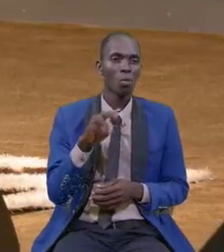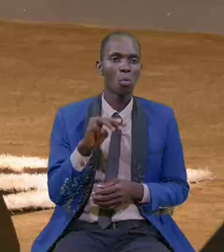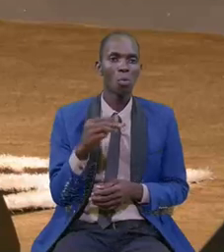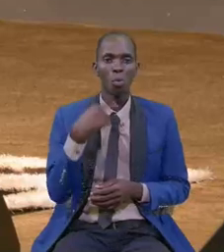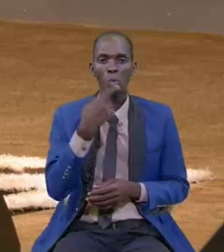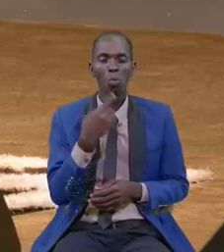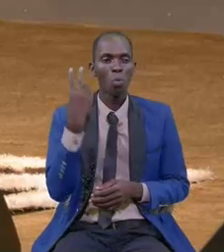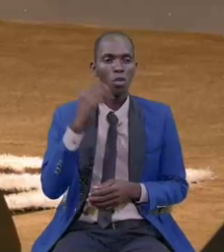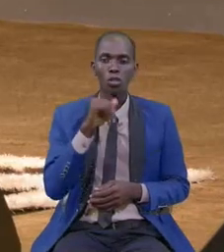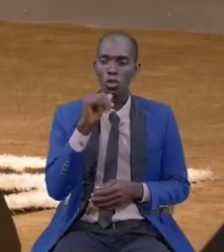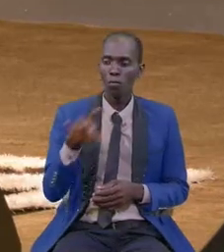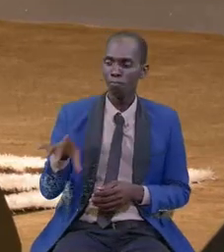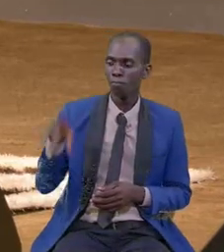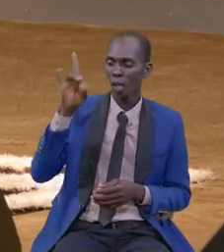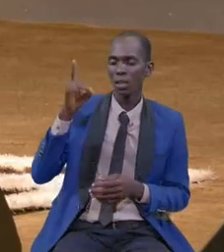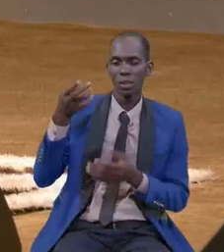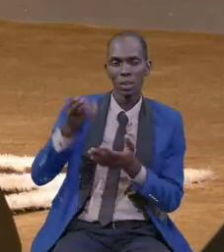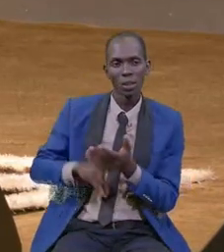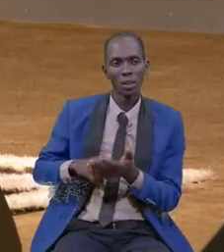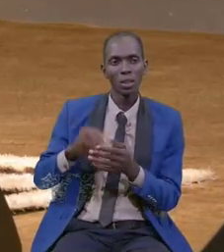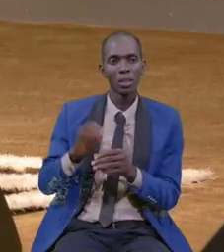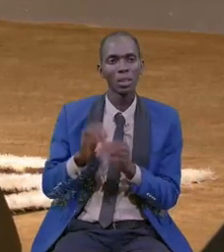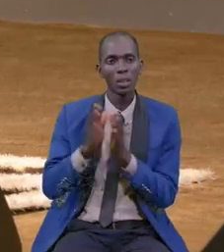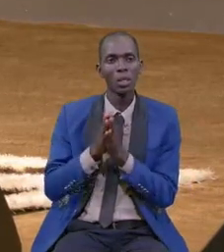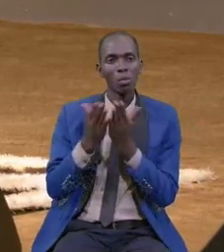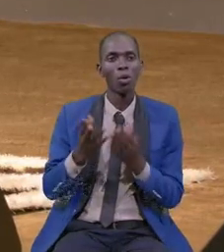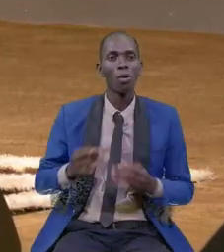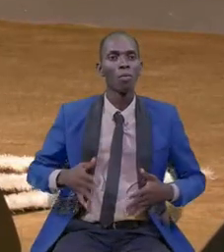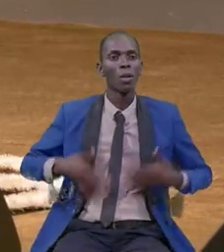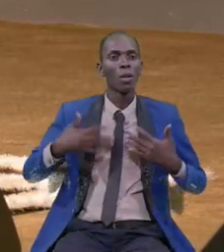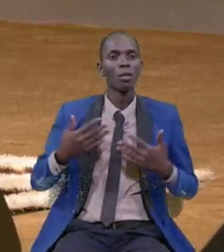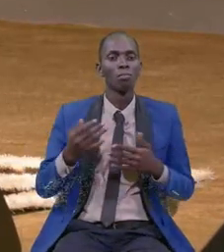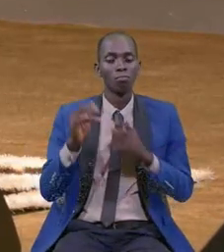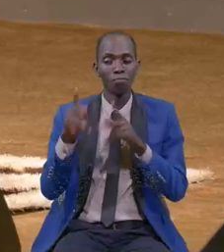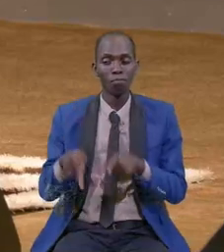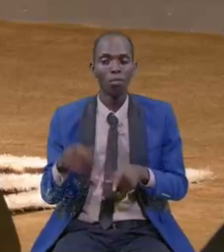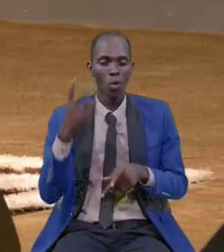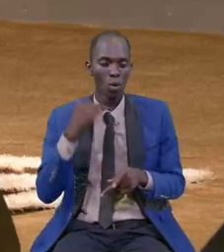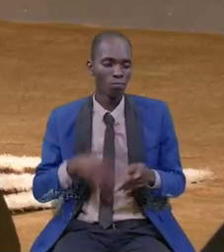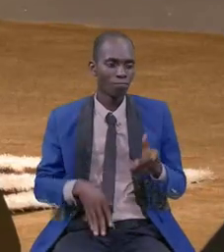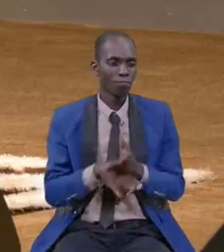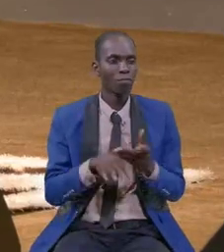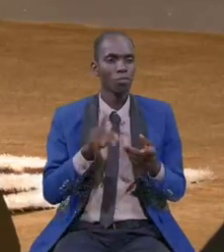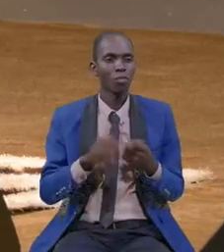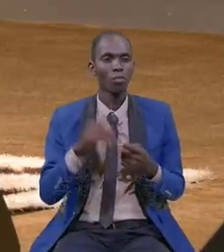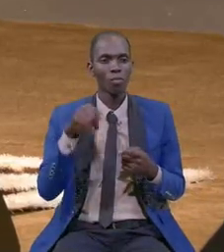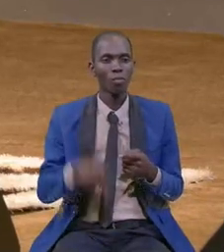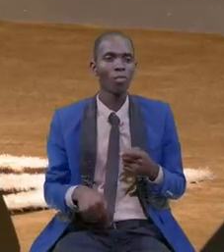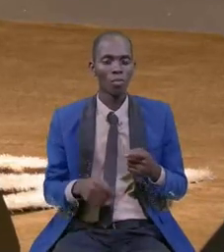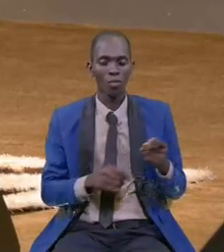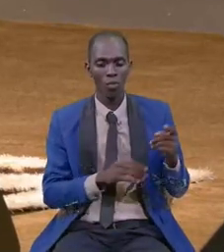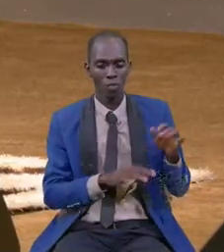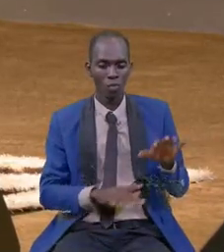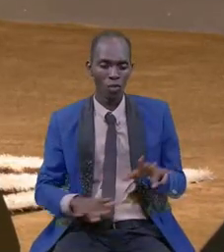quiconque ne fut pas quiconque ne fut pas trouvé écrit dans le livre de la vie fut jeté dans l'é tempant de feu